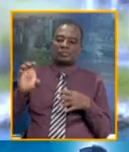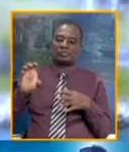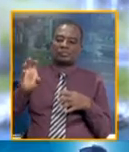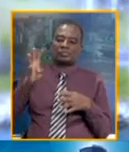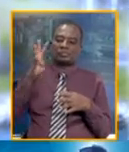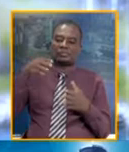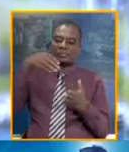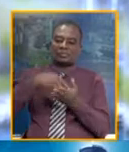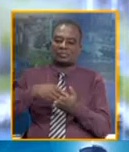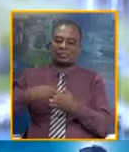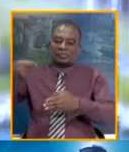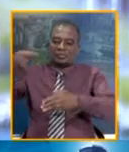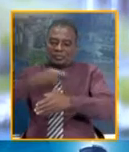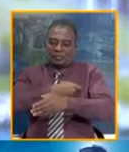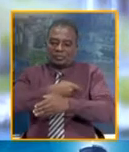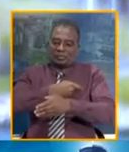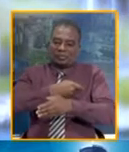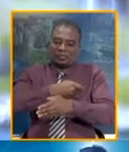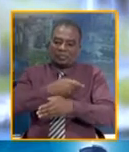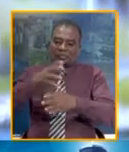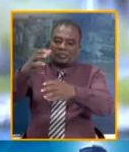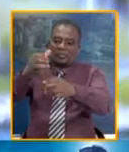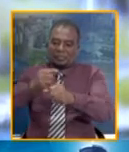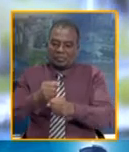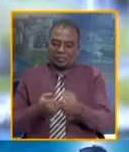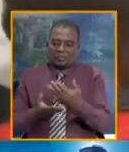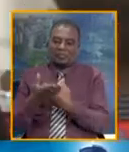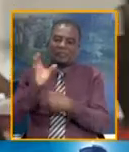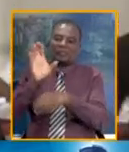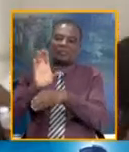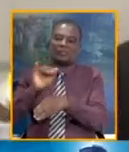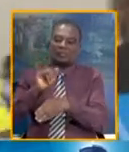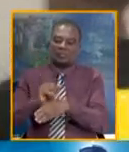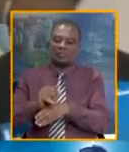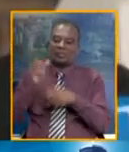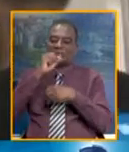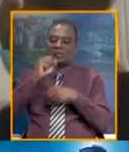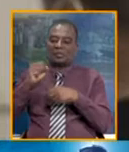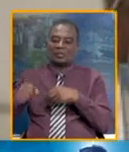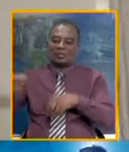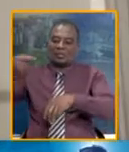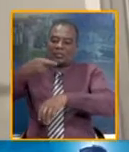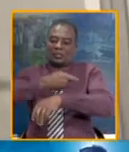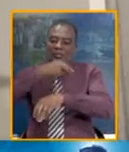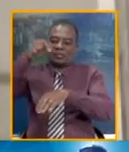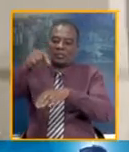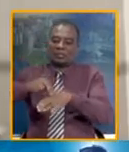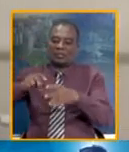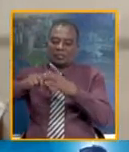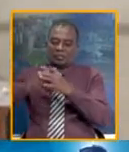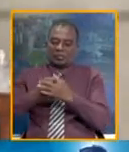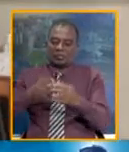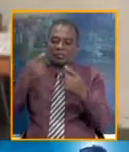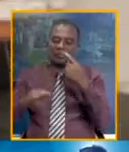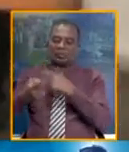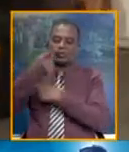$504 000 de vaccins contre le coronavirus réceptionnés par la Côte d'Ivoire. La campagne de vaccination débute donc